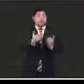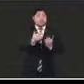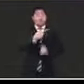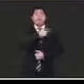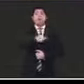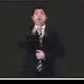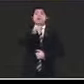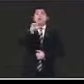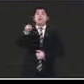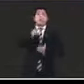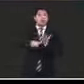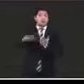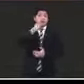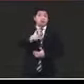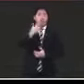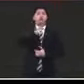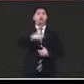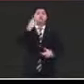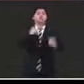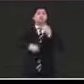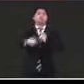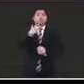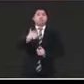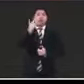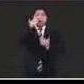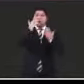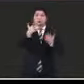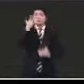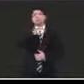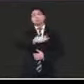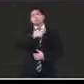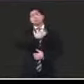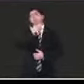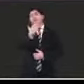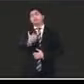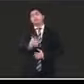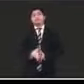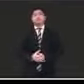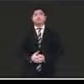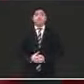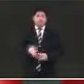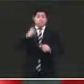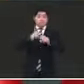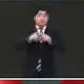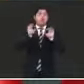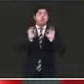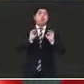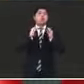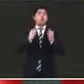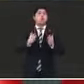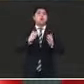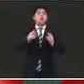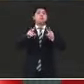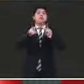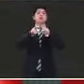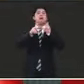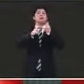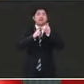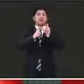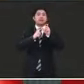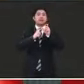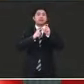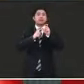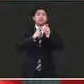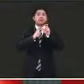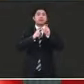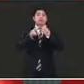belediyelerimize özel sektörümüze hayırlı olmasını diliyorum pazar günü Mimar Sinan